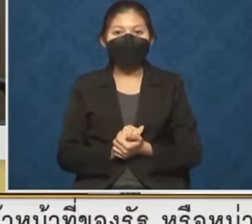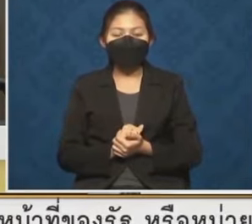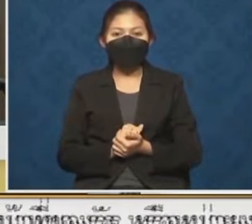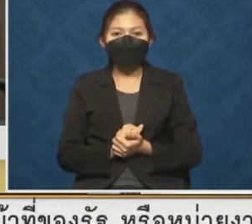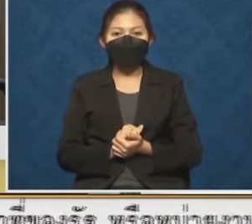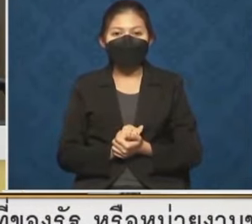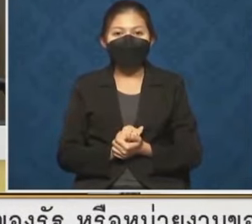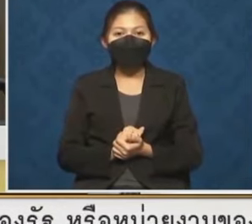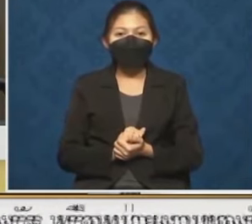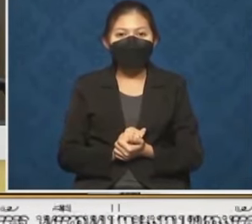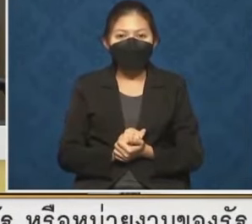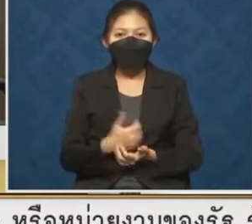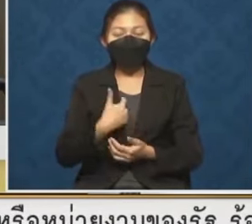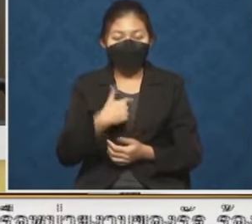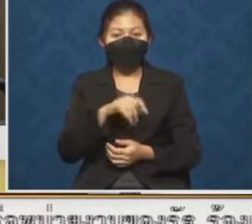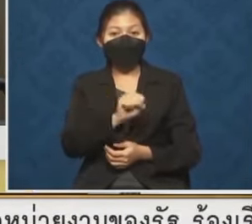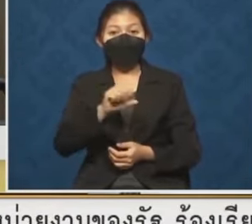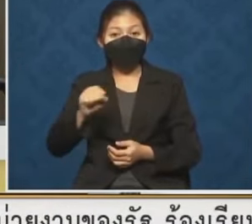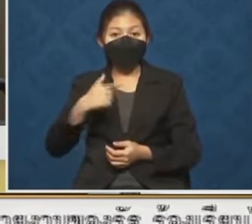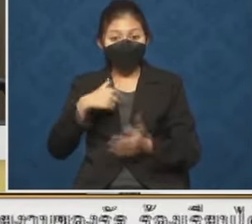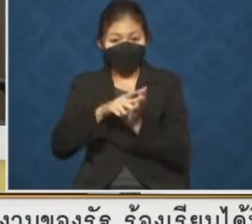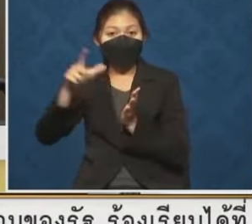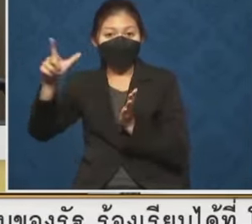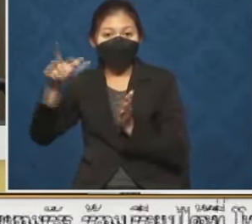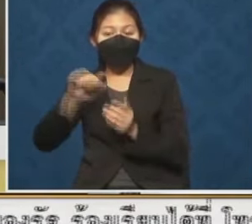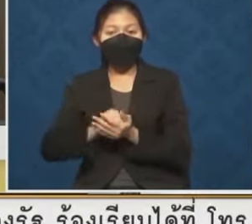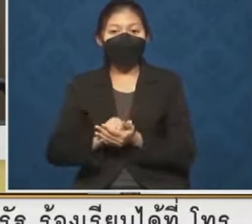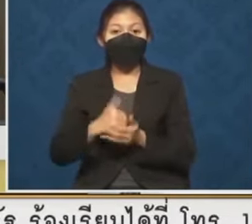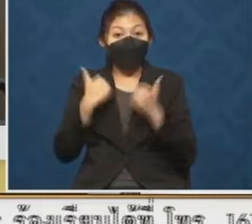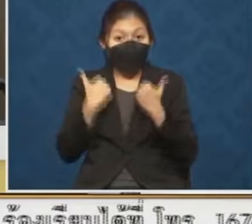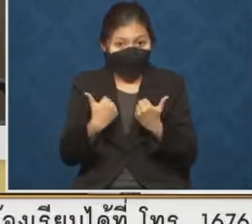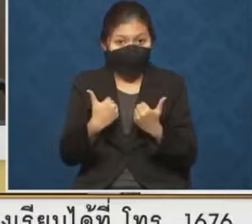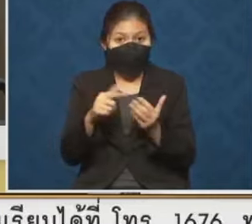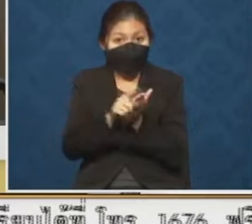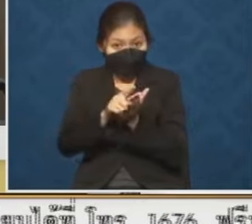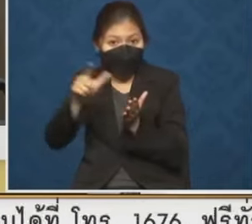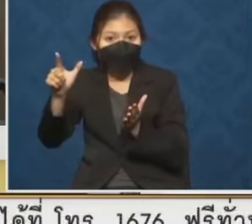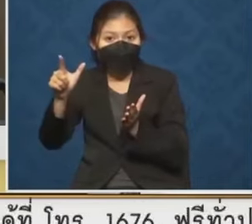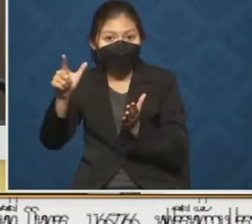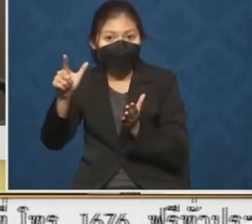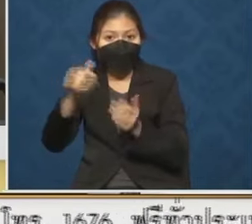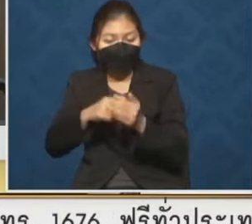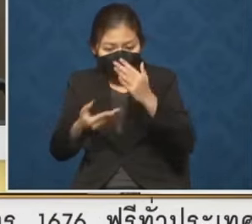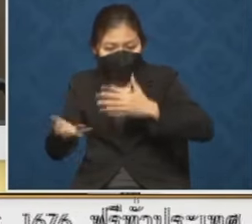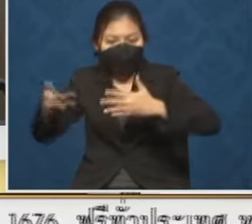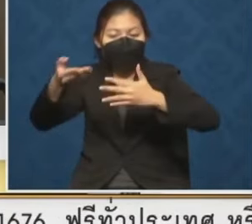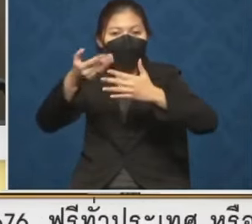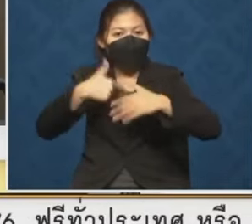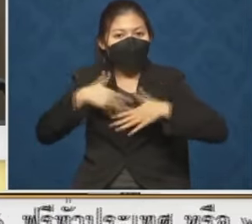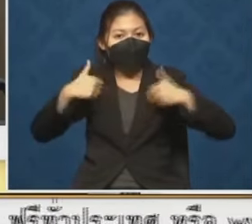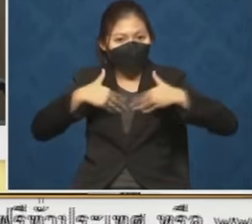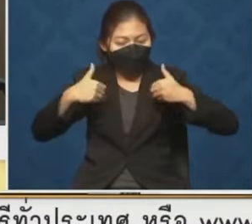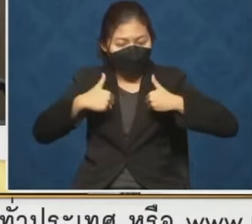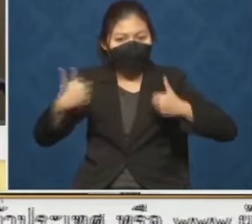อภิปรายนะตอนนั้น เคยนำอภิปรายมาแล้วนะแล้วจากนั้นลาออกจากพรรคเพื่อไทยมีข่าวว่าจะร่วมงานกับพลังประชารัฐ ตั้